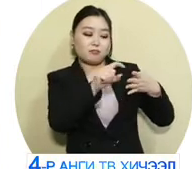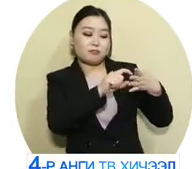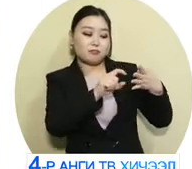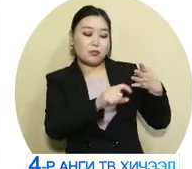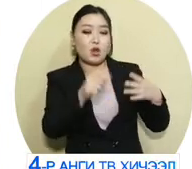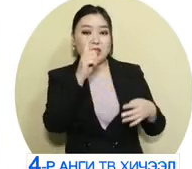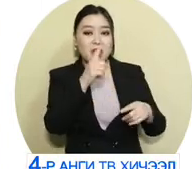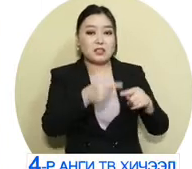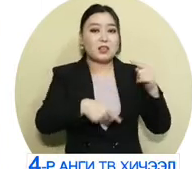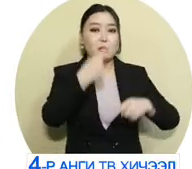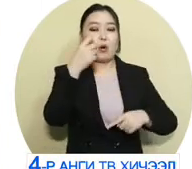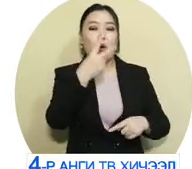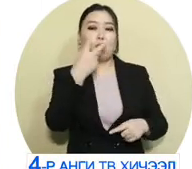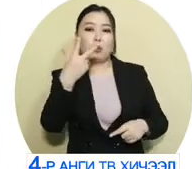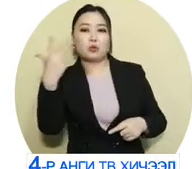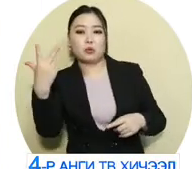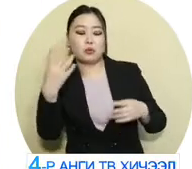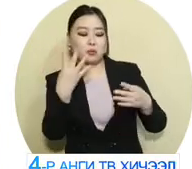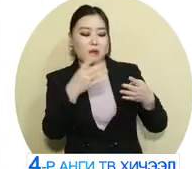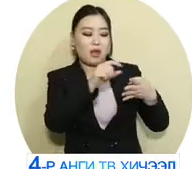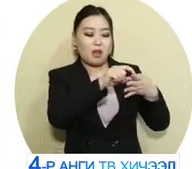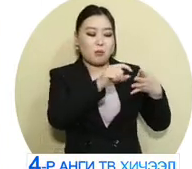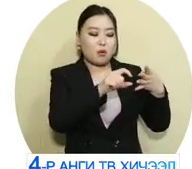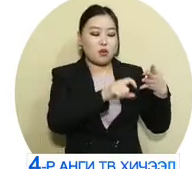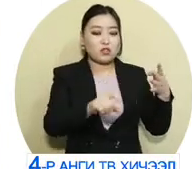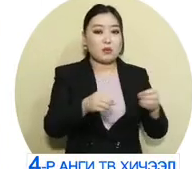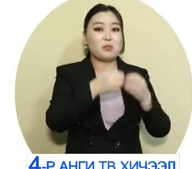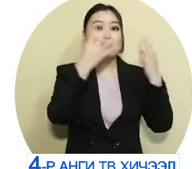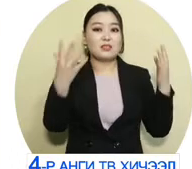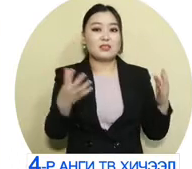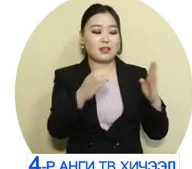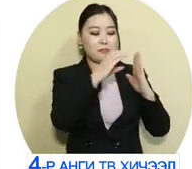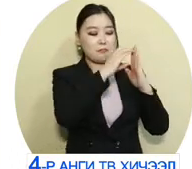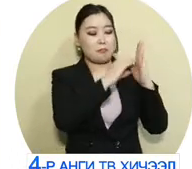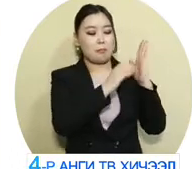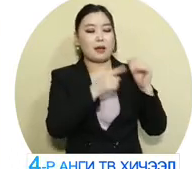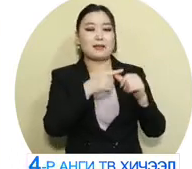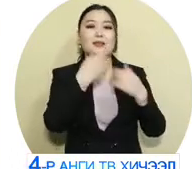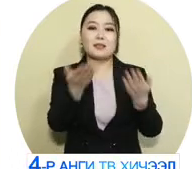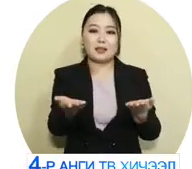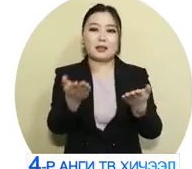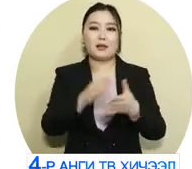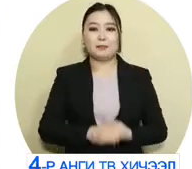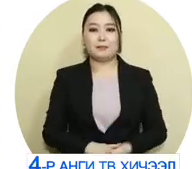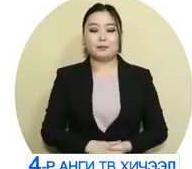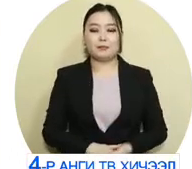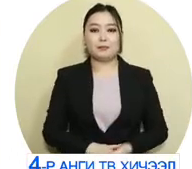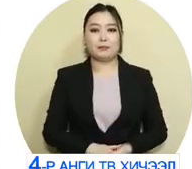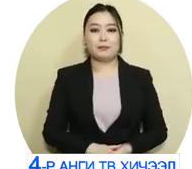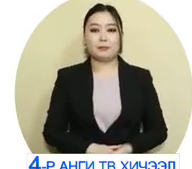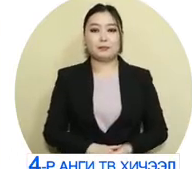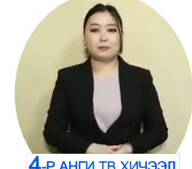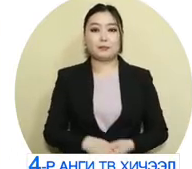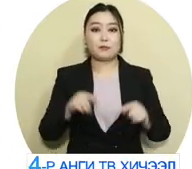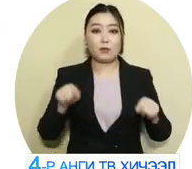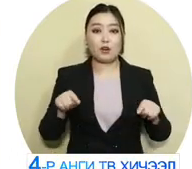нэгжийг бадаг гэдэг. Тэгэхээр бадаг маань хоёр ба түүнээс дээш мөрөөс бүтэж болох нэ. Тэгэхээр өнөөдрийн маань